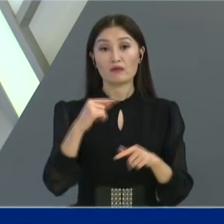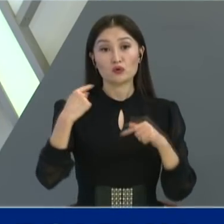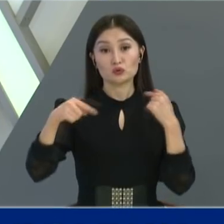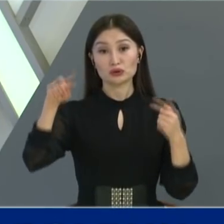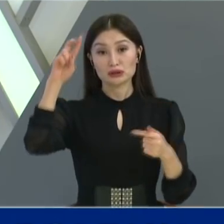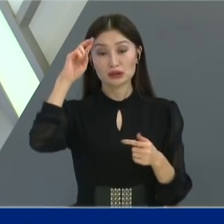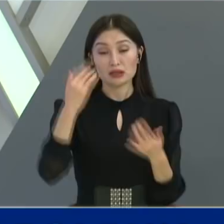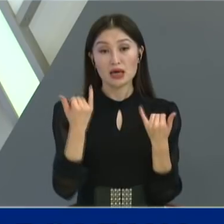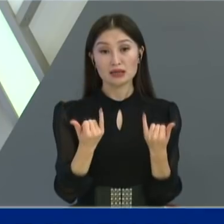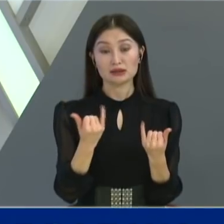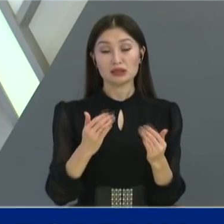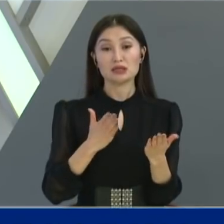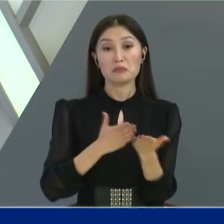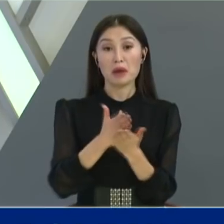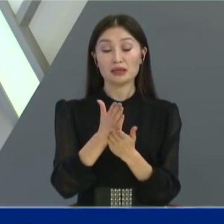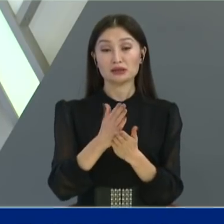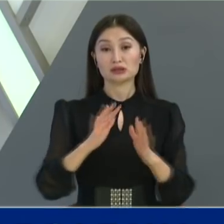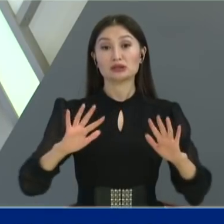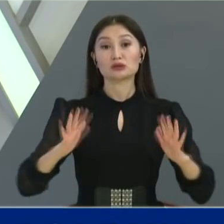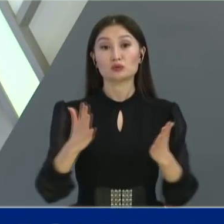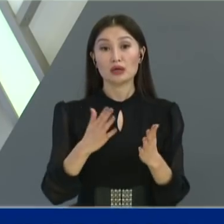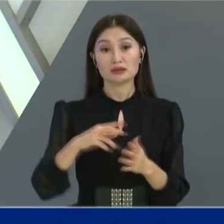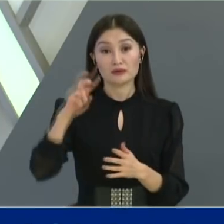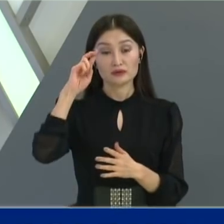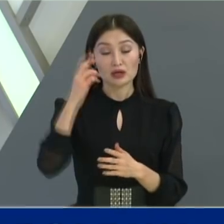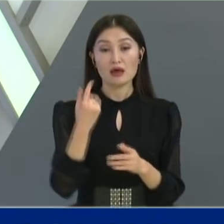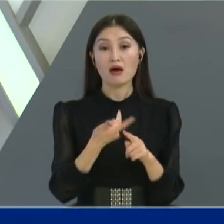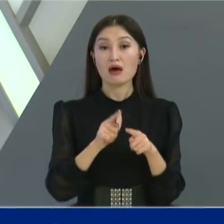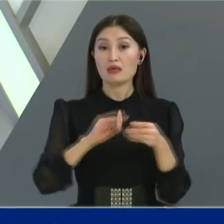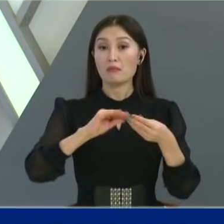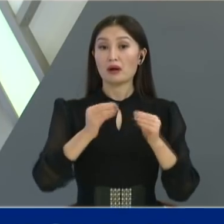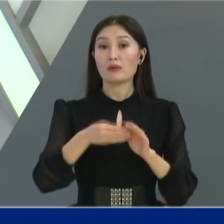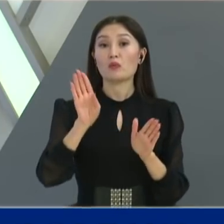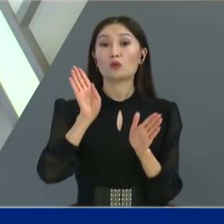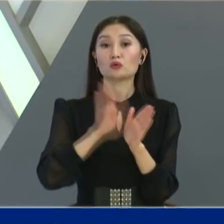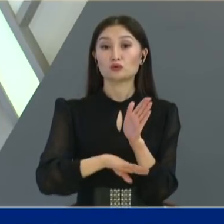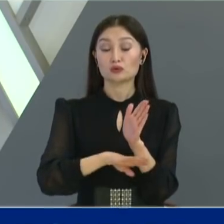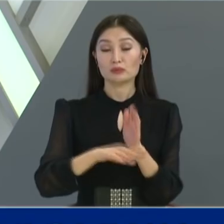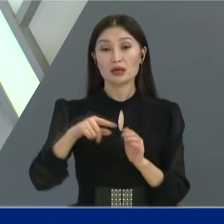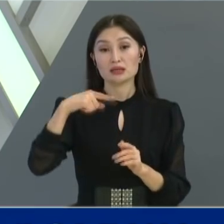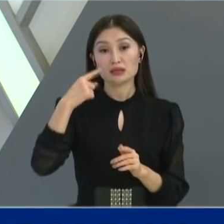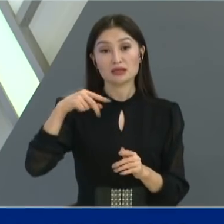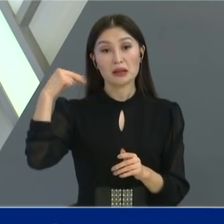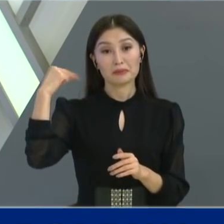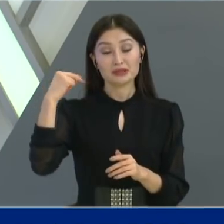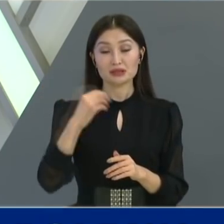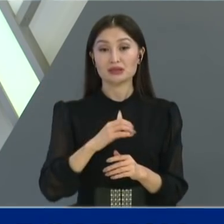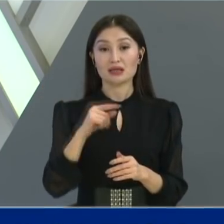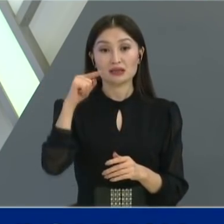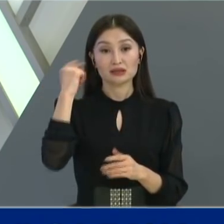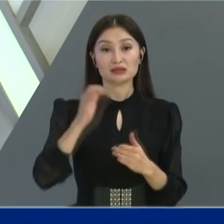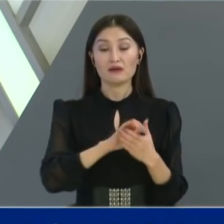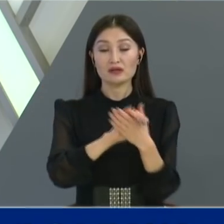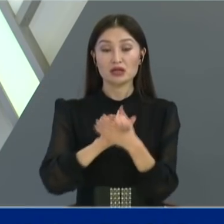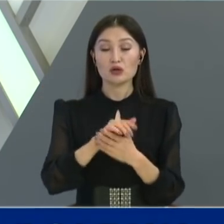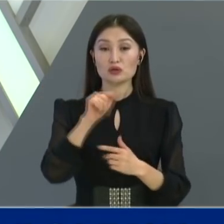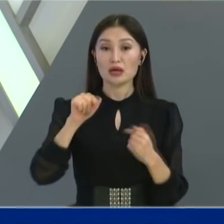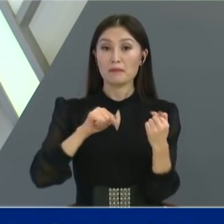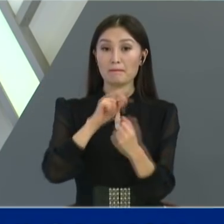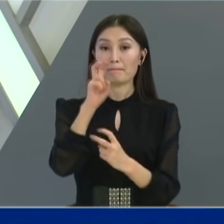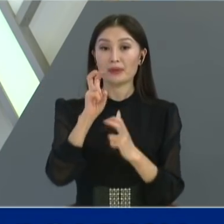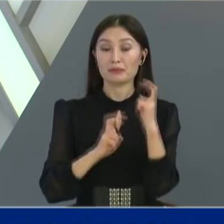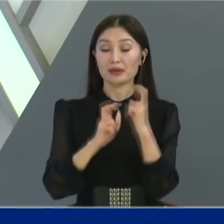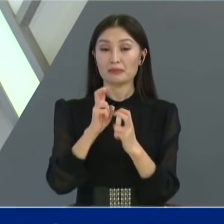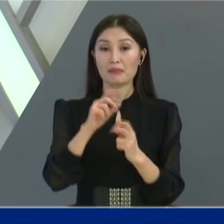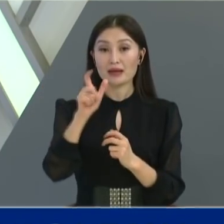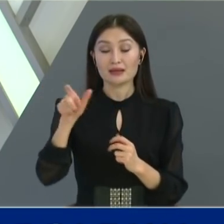рамках нынешних политических процессов в стране эта проблема усугубляется, сказал президент Кыргызского союза промышленников и предпринимателей